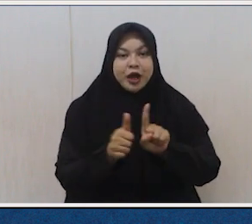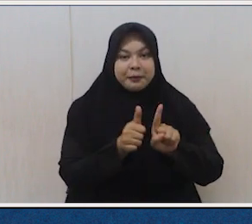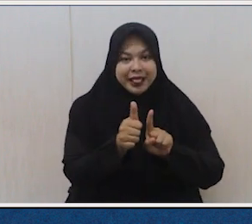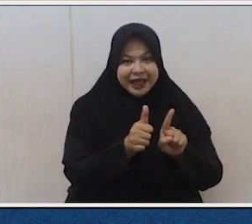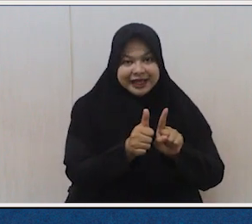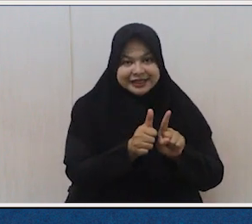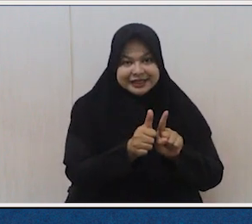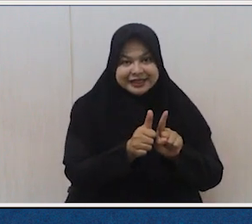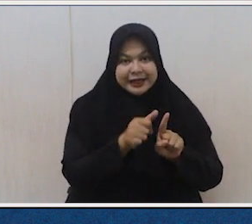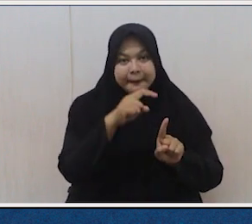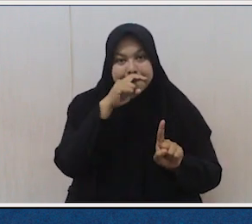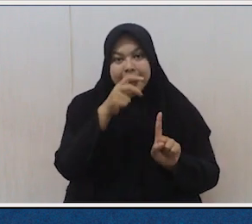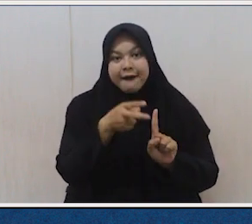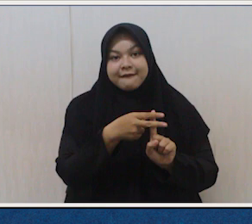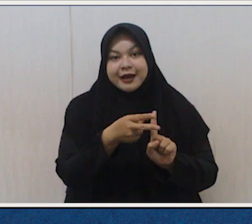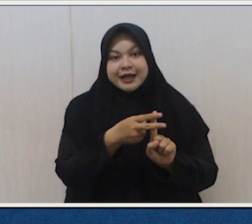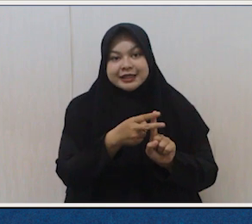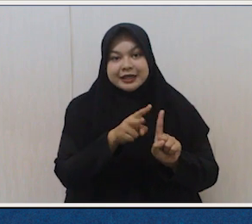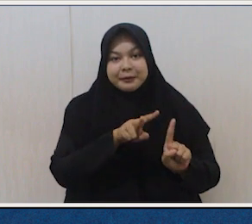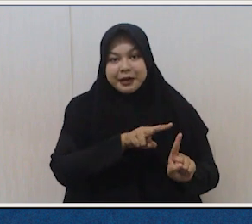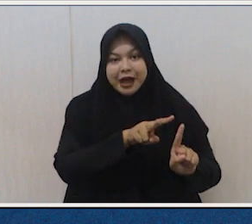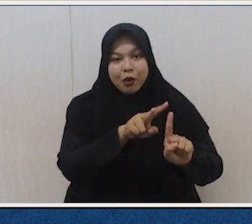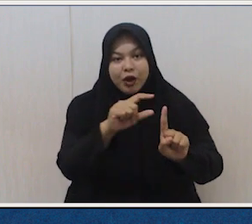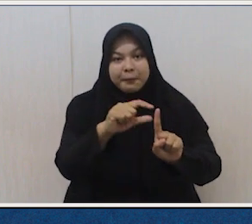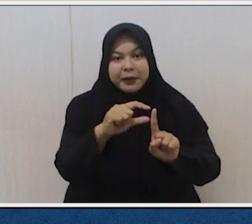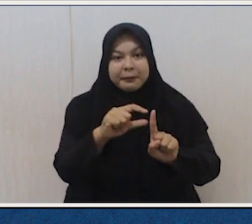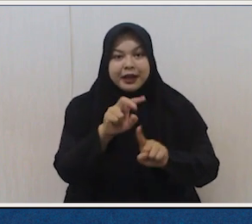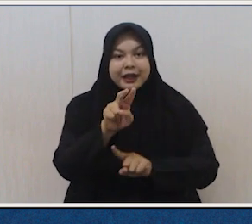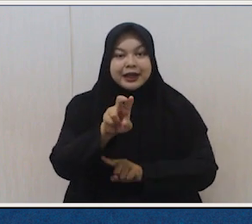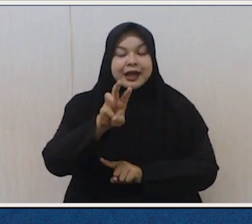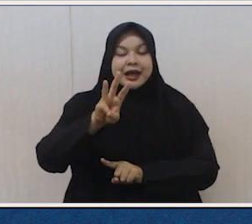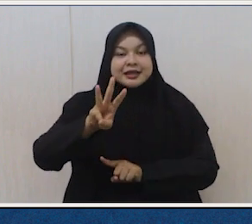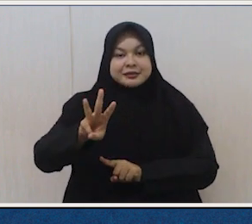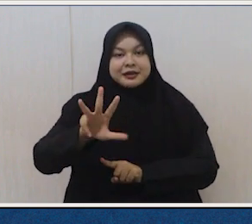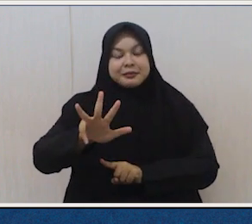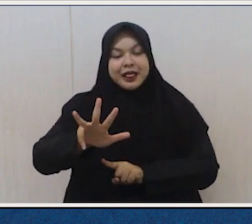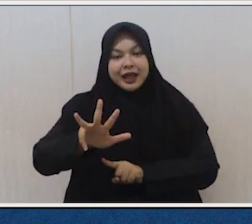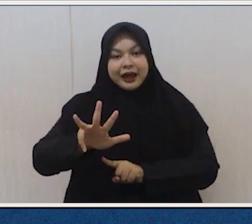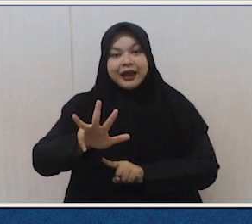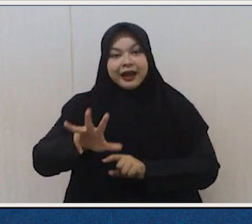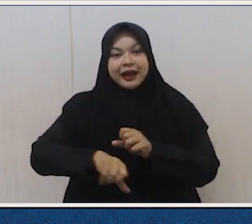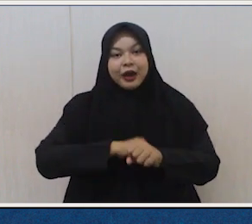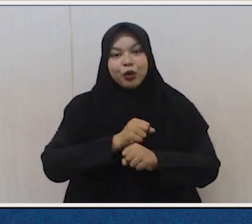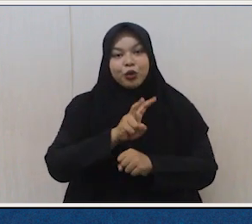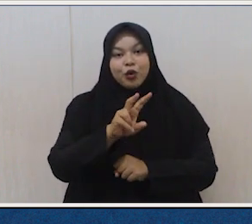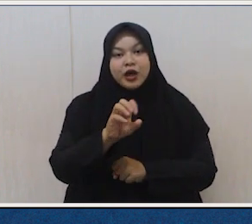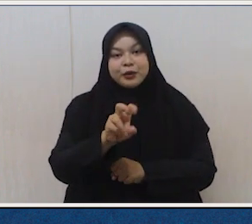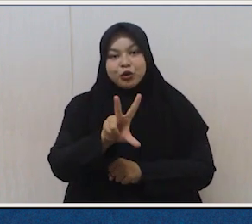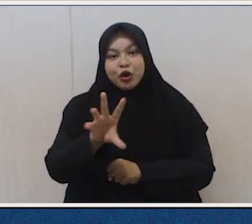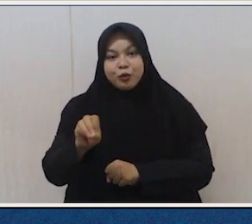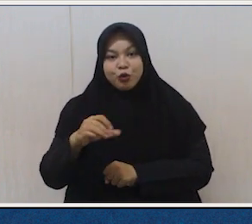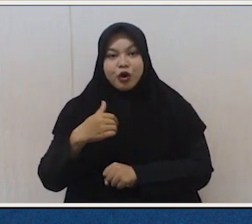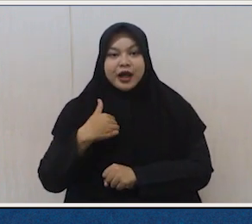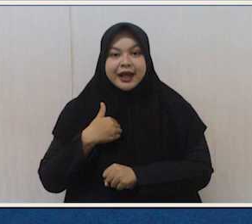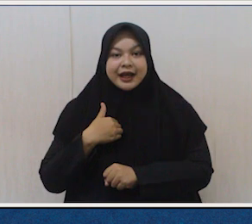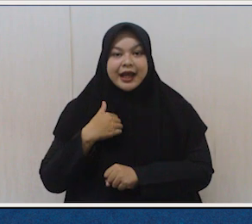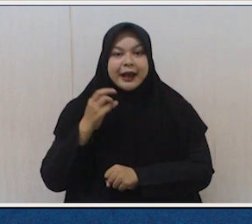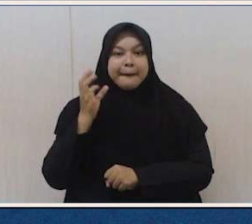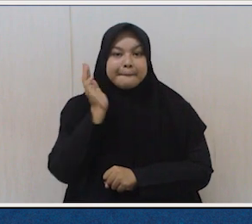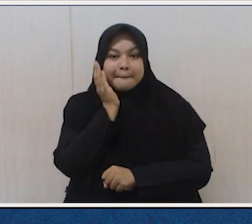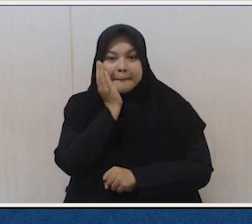turut mengawal PP 39 tahun 2020 beserta pada waktu adaakpung ada saya juga